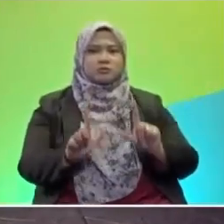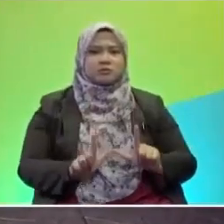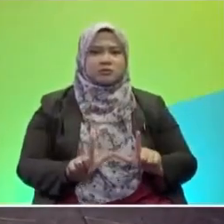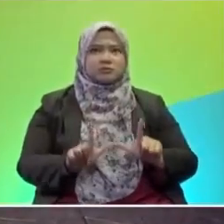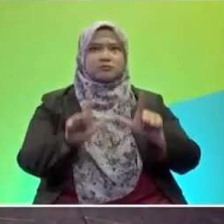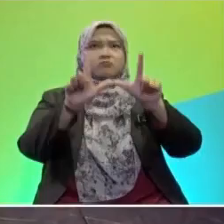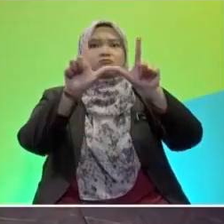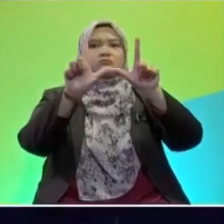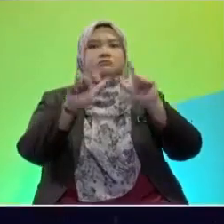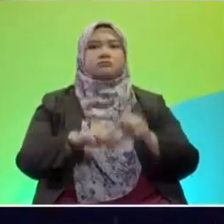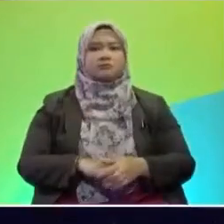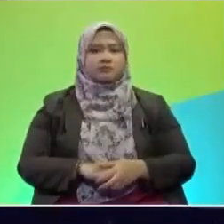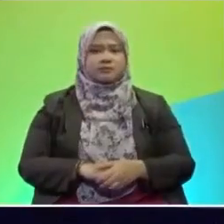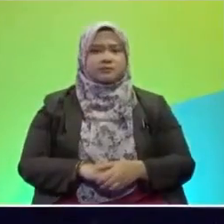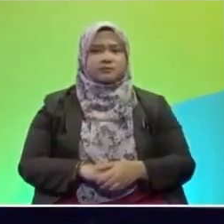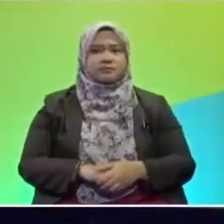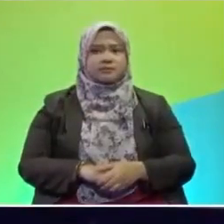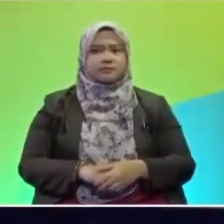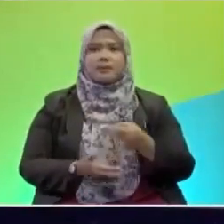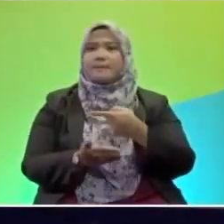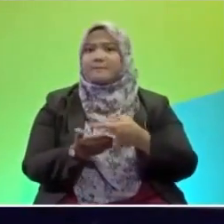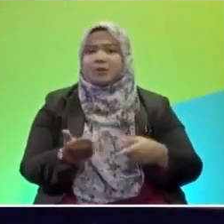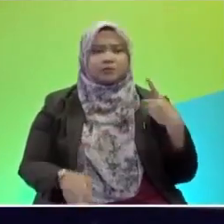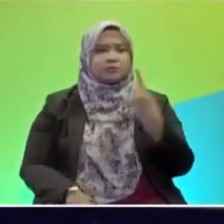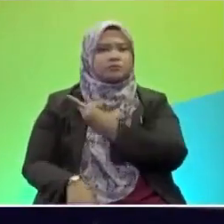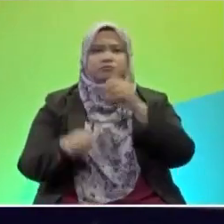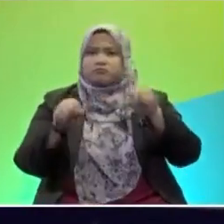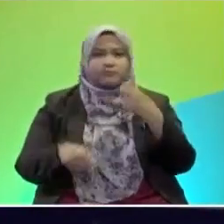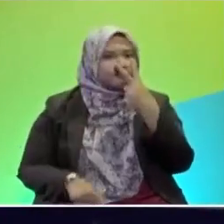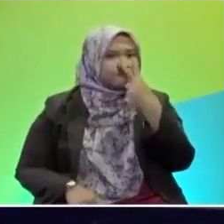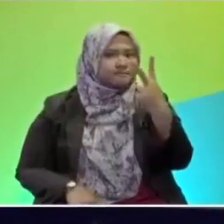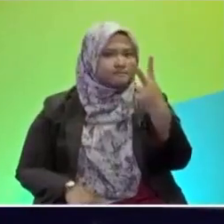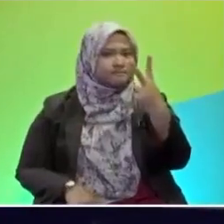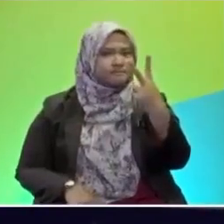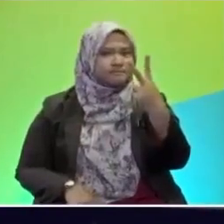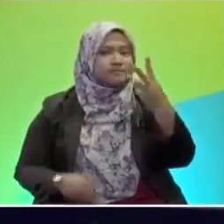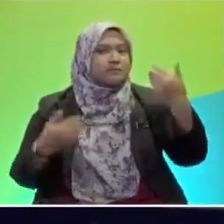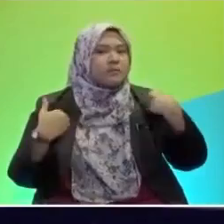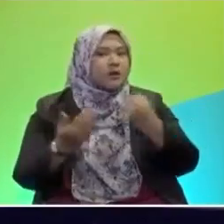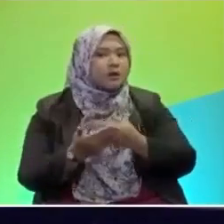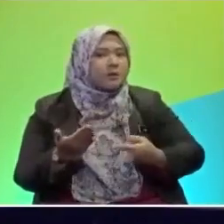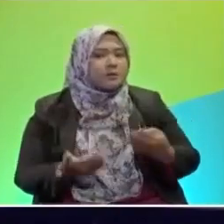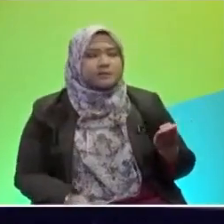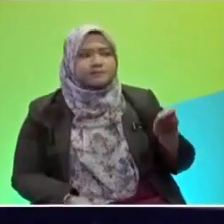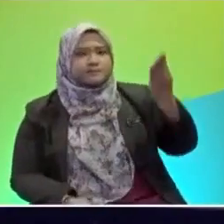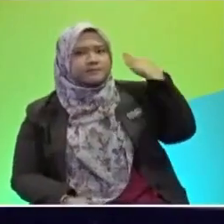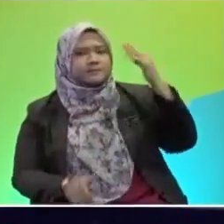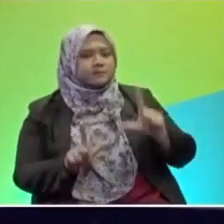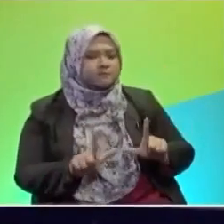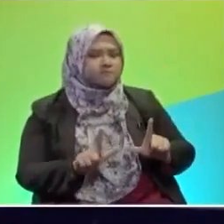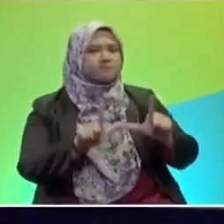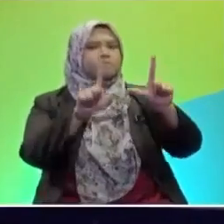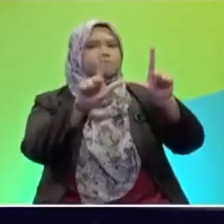di sini juga kita dapat menyaksikan bahwa terbentuknya bayang-bayang jadi ini dapat kita nyatakan